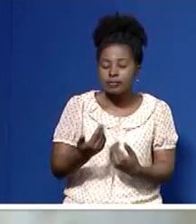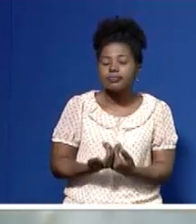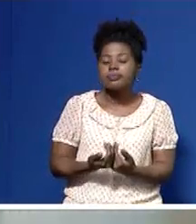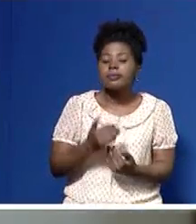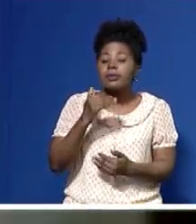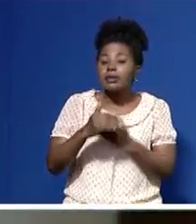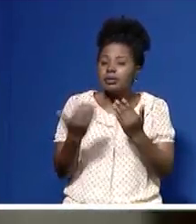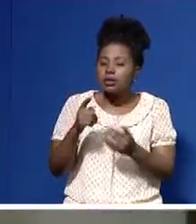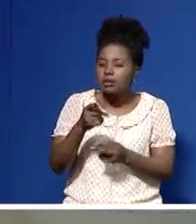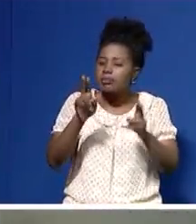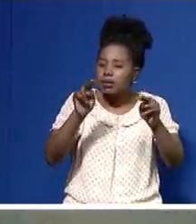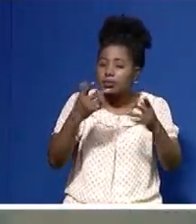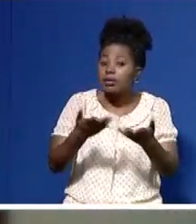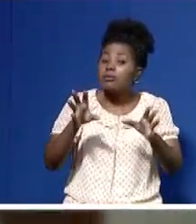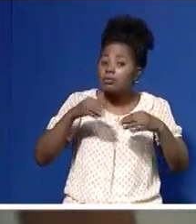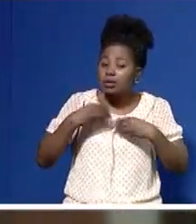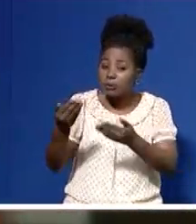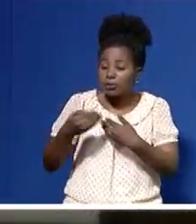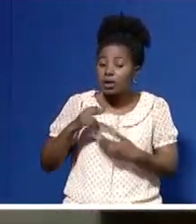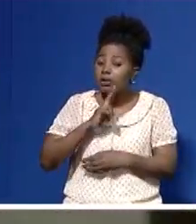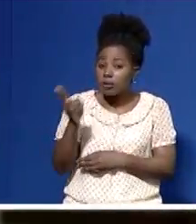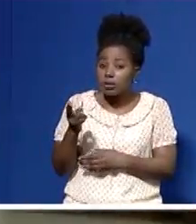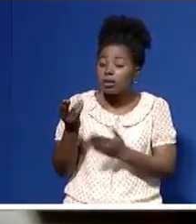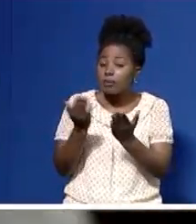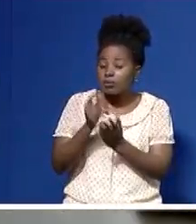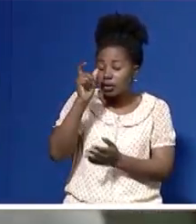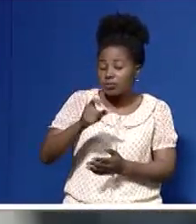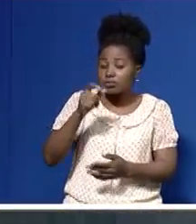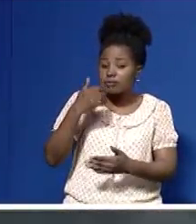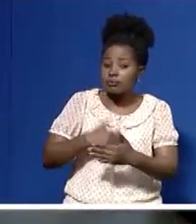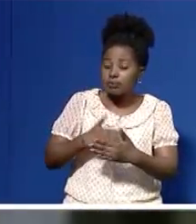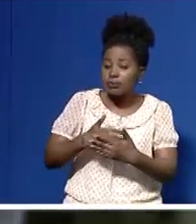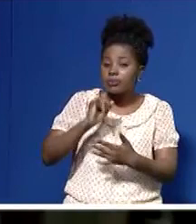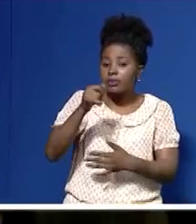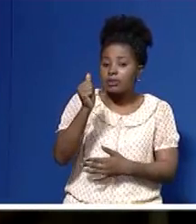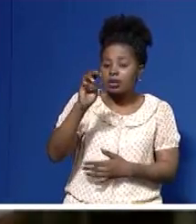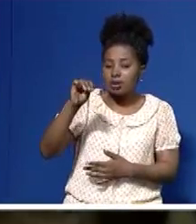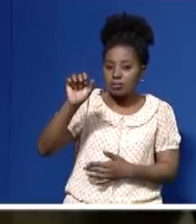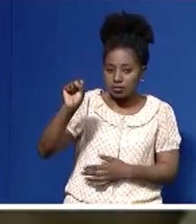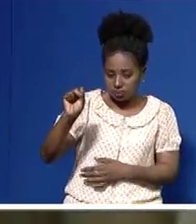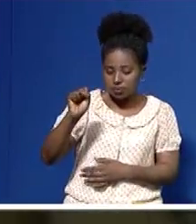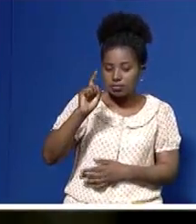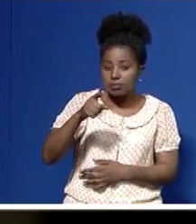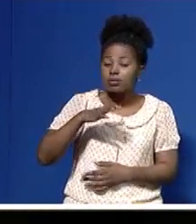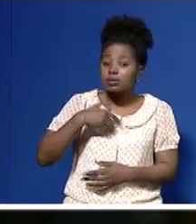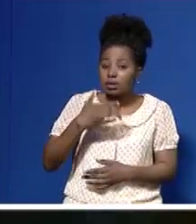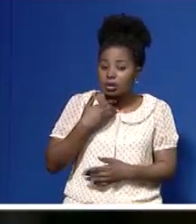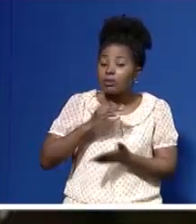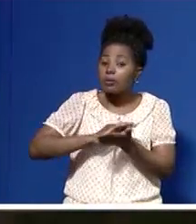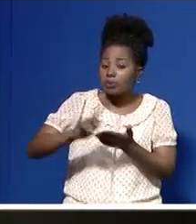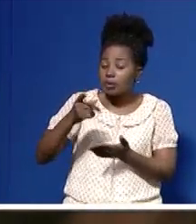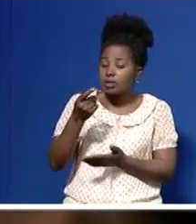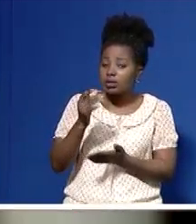hatua nyingine, mahakama hiyo imekubali kupokea hoja za maombi ya mfanyabiashara James Ruge Marila anayetaka kuondolewa kwenye